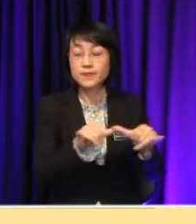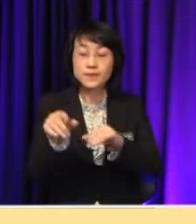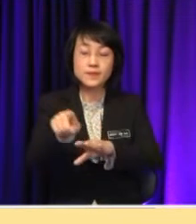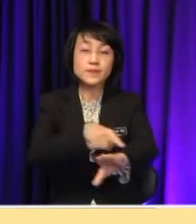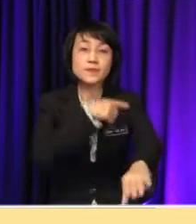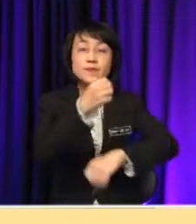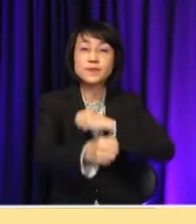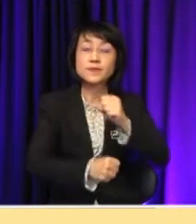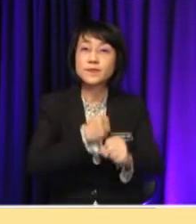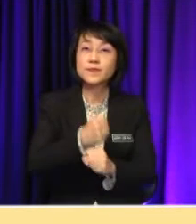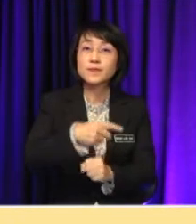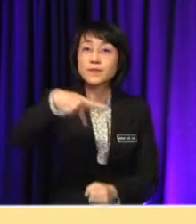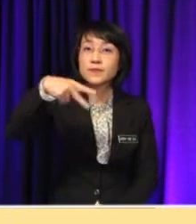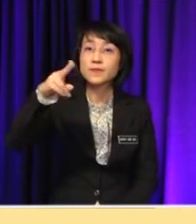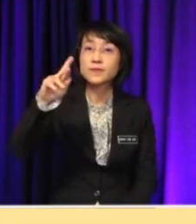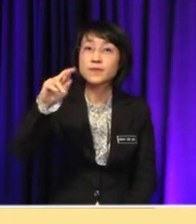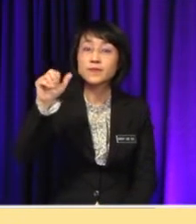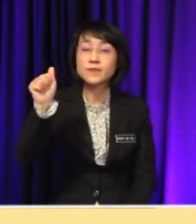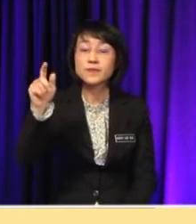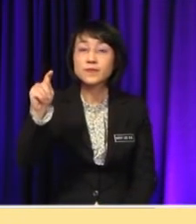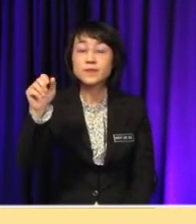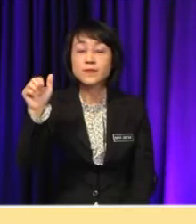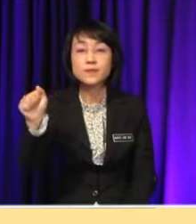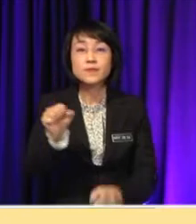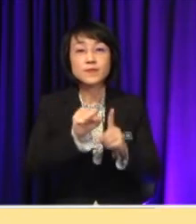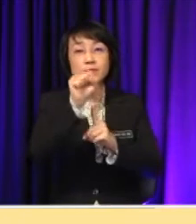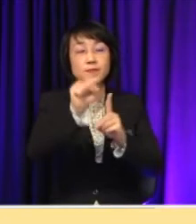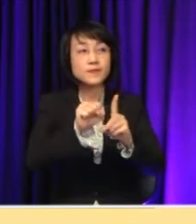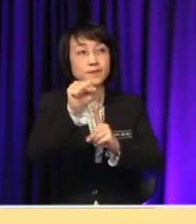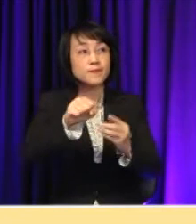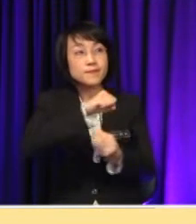suhu tahunan sekitar 27 dardah Celcius